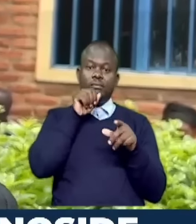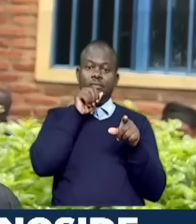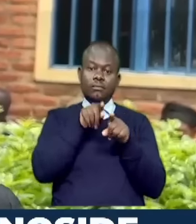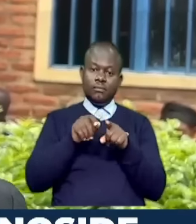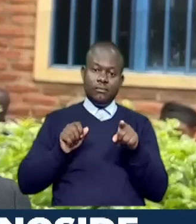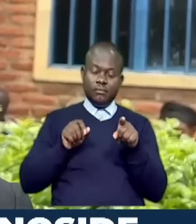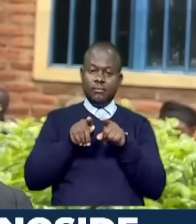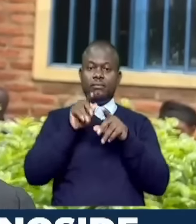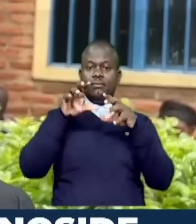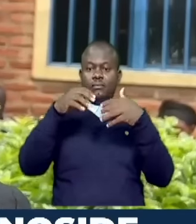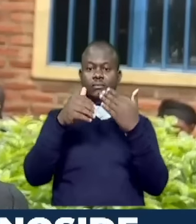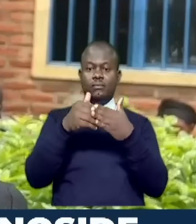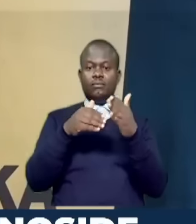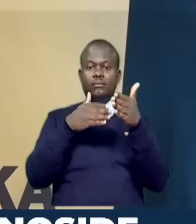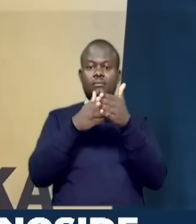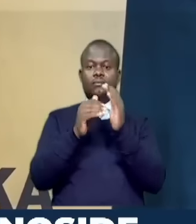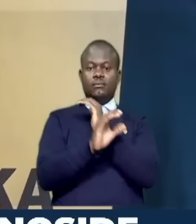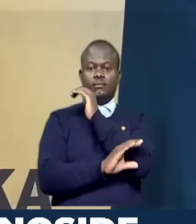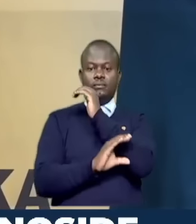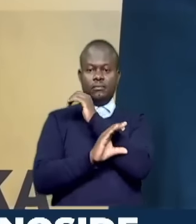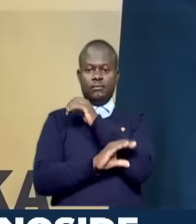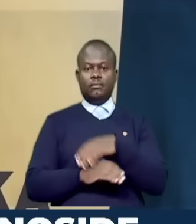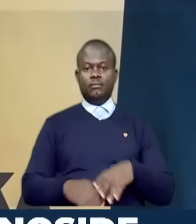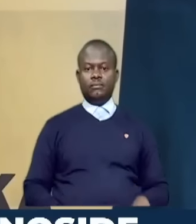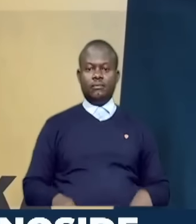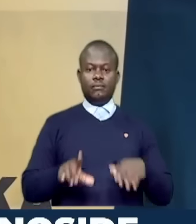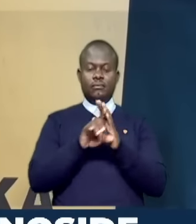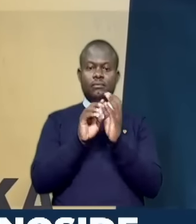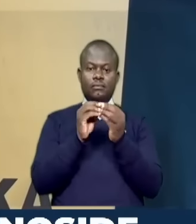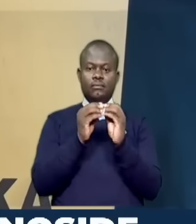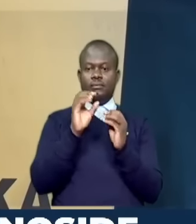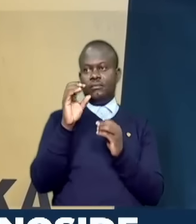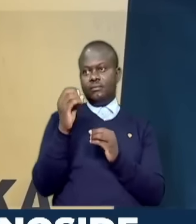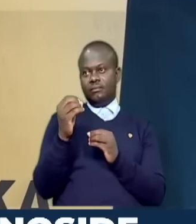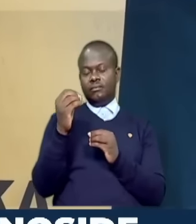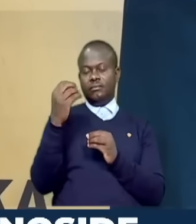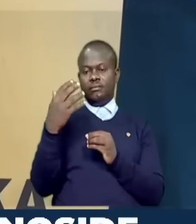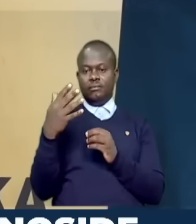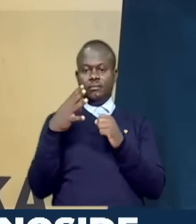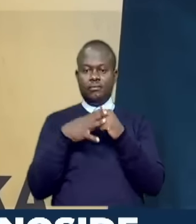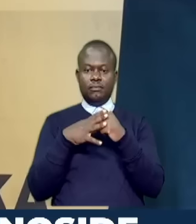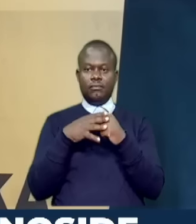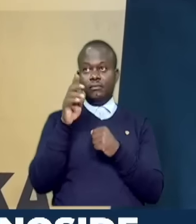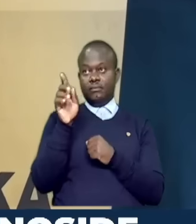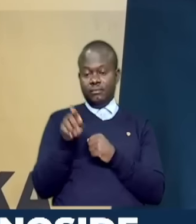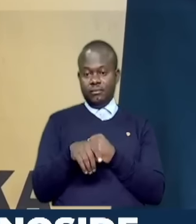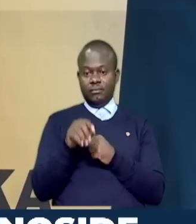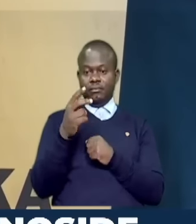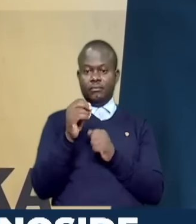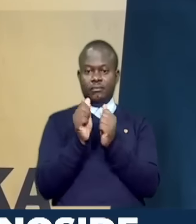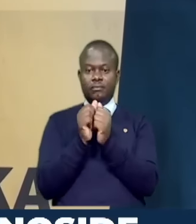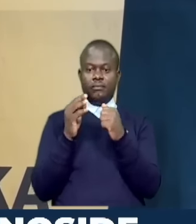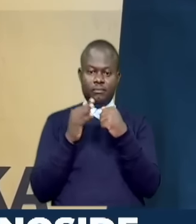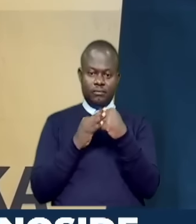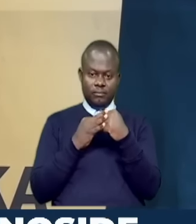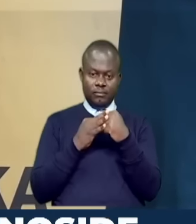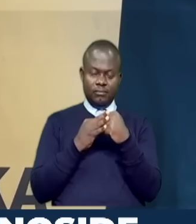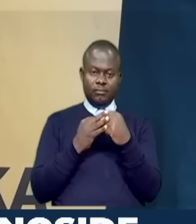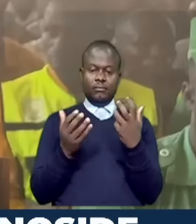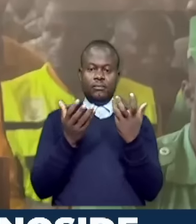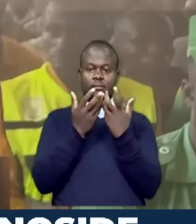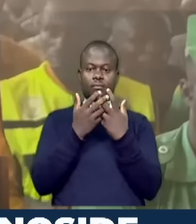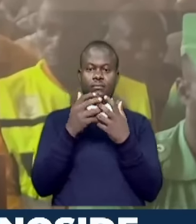na sosiyete cyaguteranya n'igihugu Itegeko nimero 059 akarongo kaberamye 2018